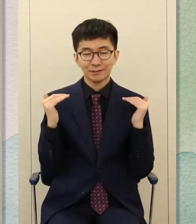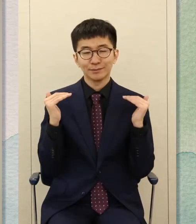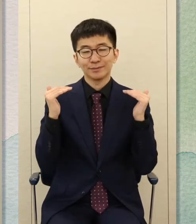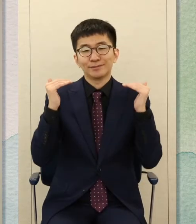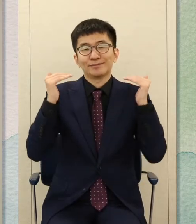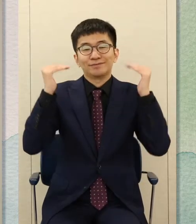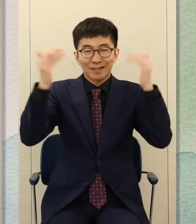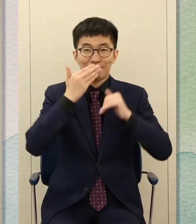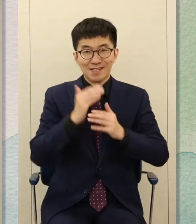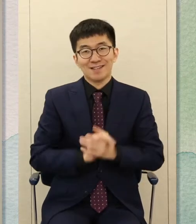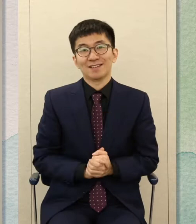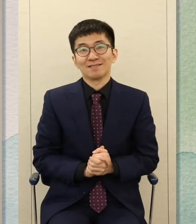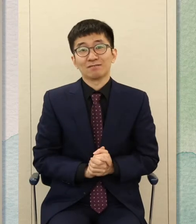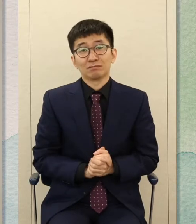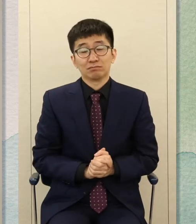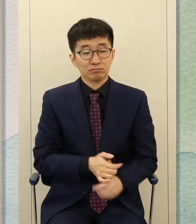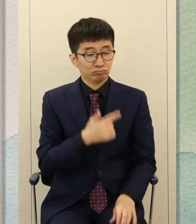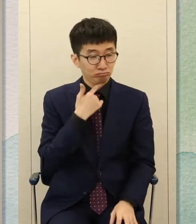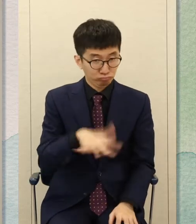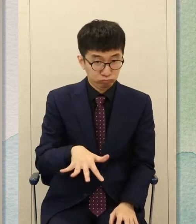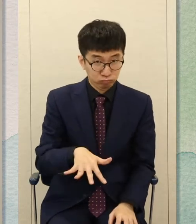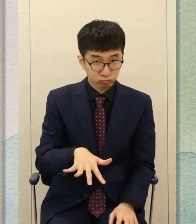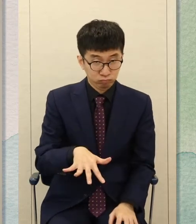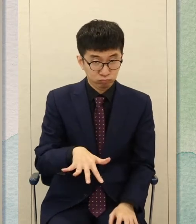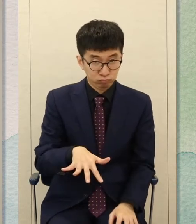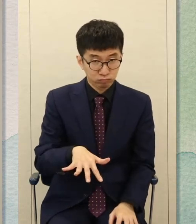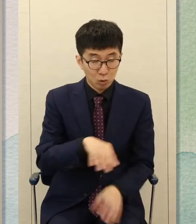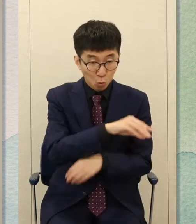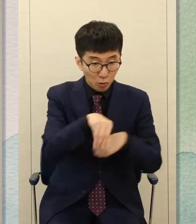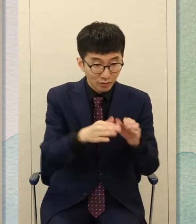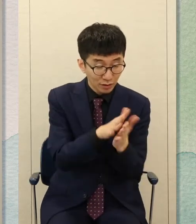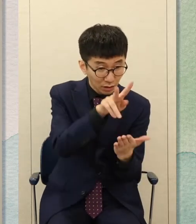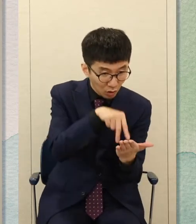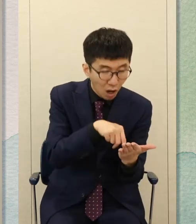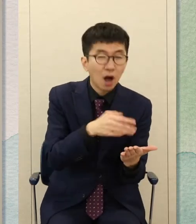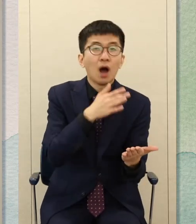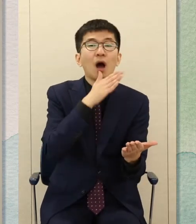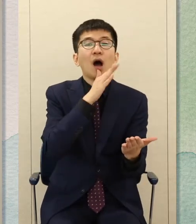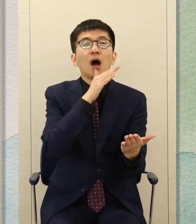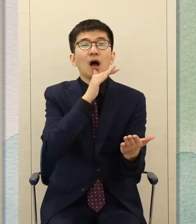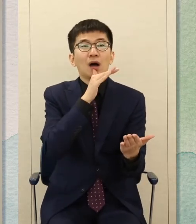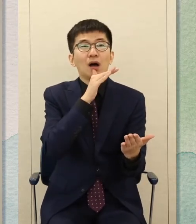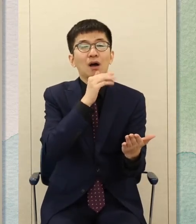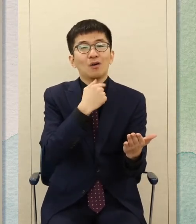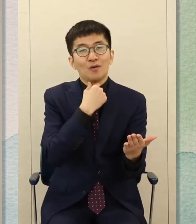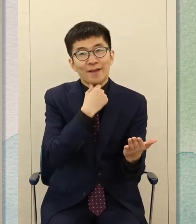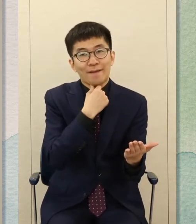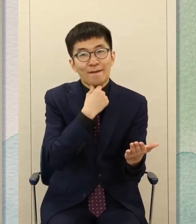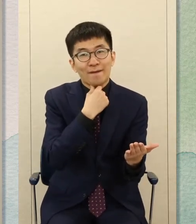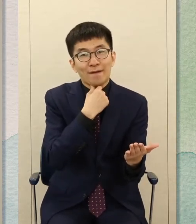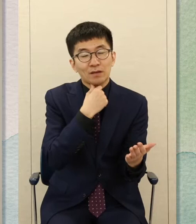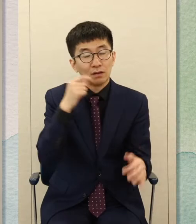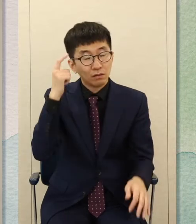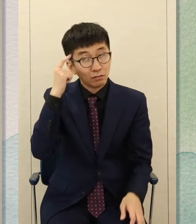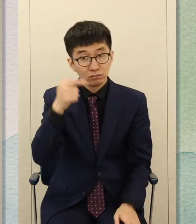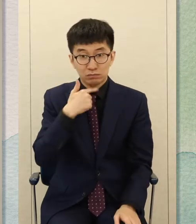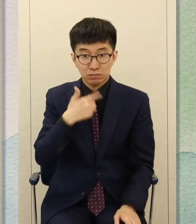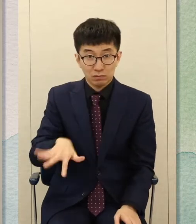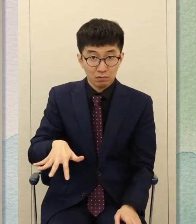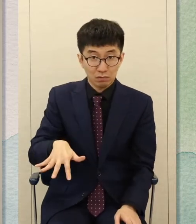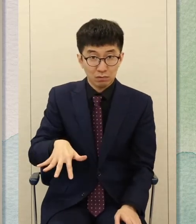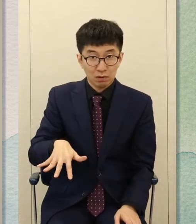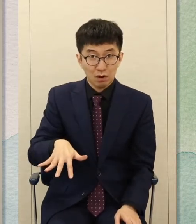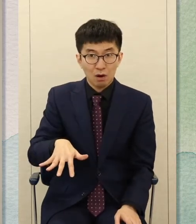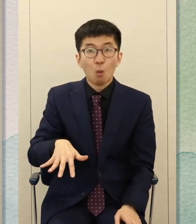자, 내가 경험하지 않았던 것들을 경험하고 싶다. 이런 거. 예. 내가 생각지 못했던